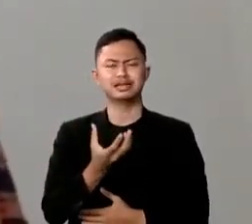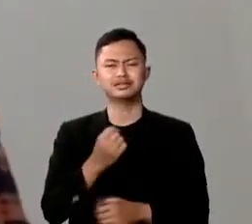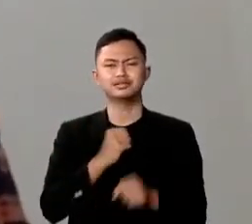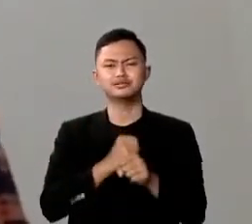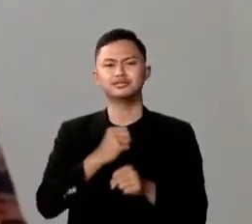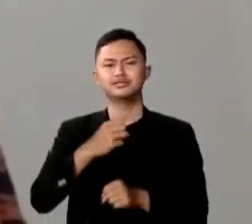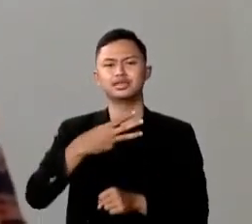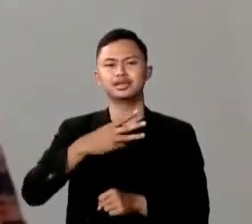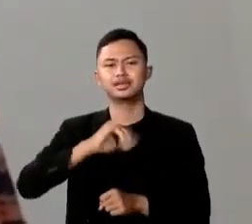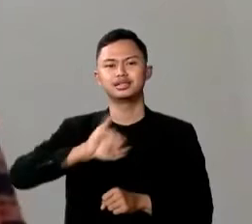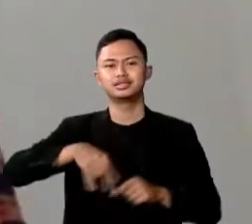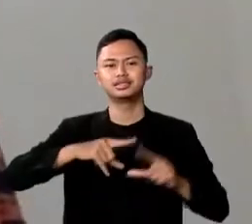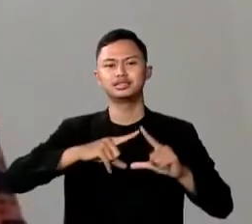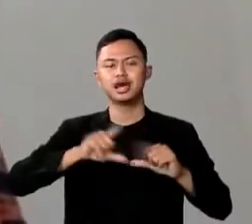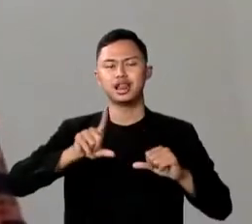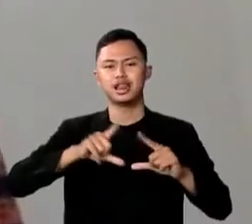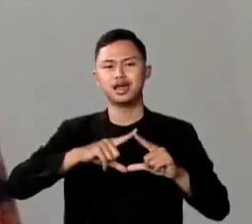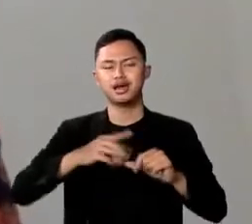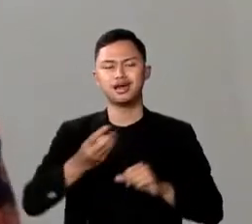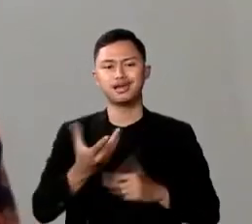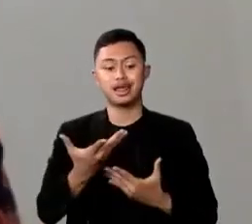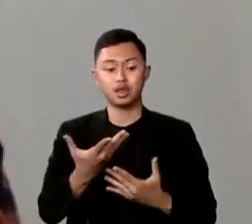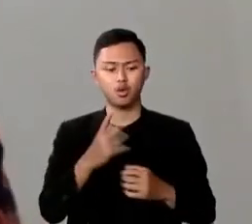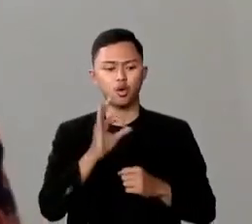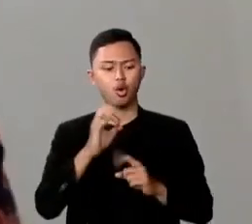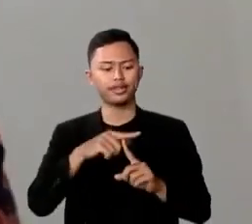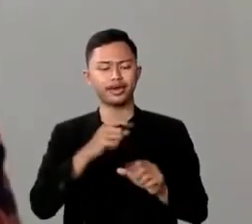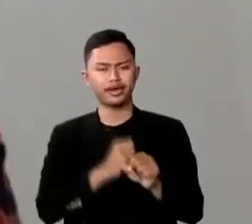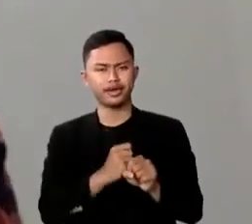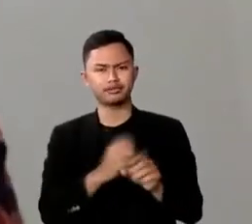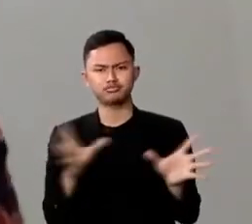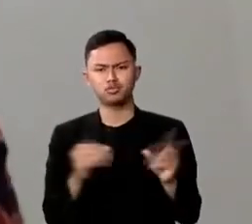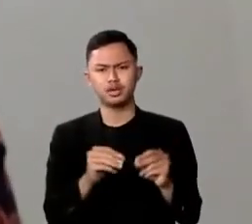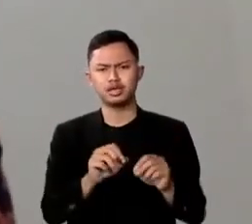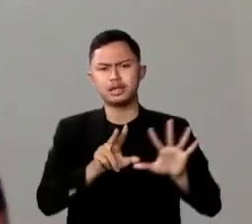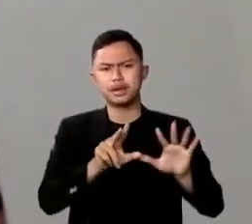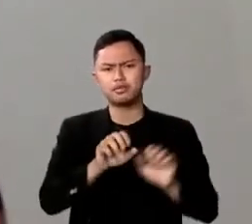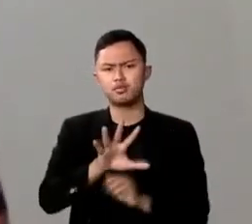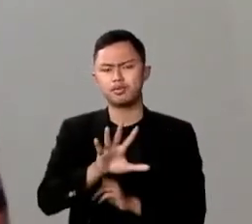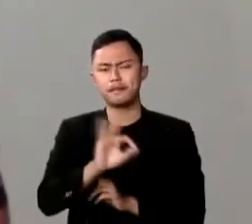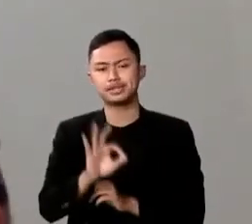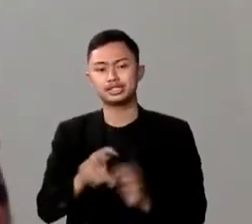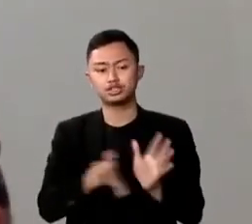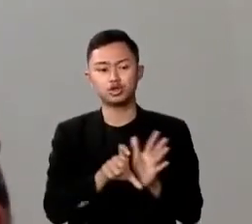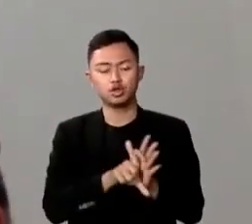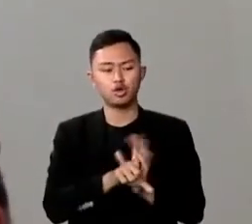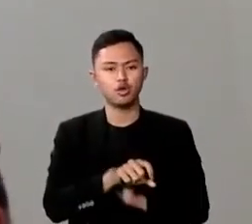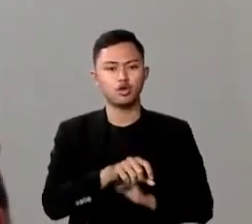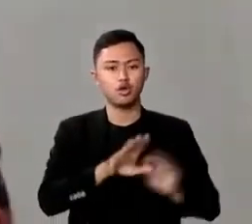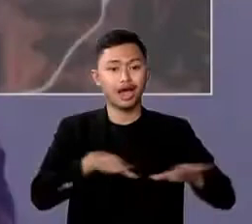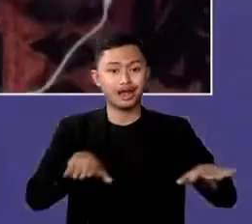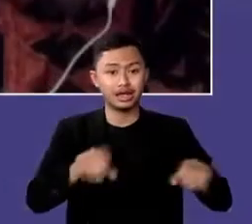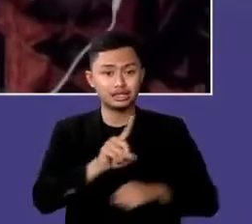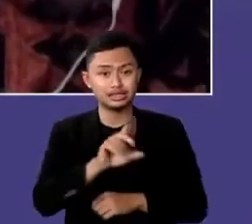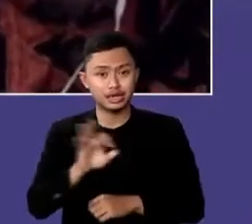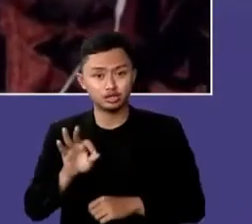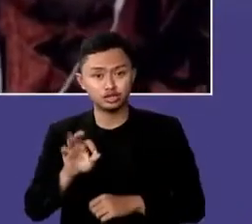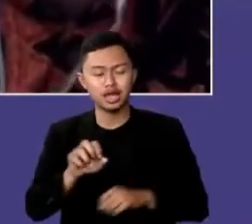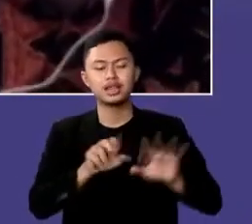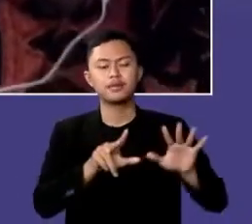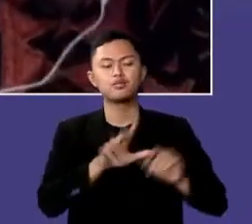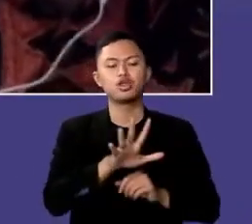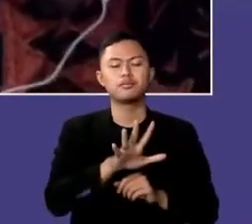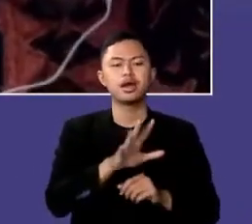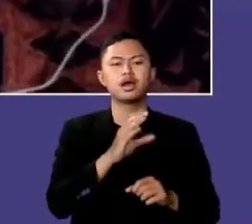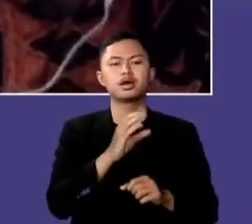bahkan tanpa gejala jadi angkanya sekitar 80% Jadi kalau ada satu sangat yang terinfeksi 85